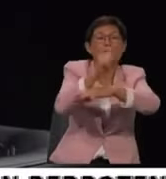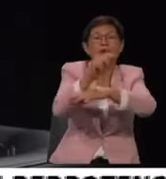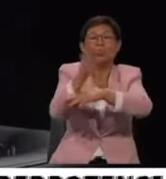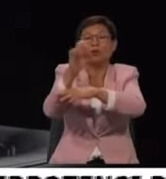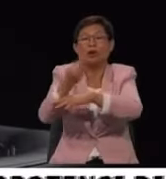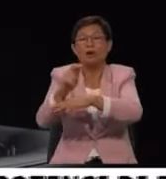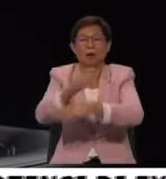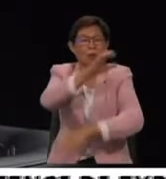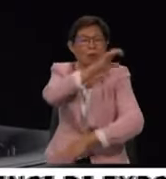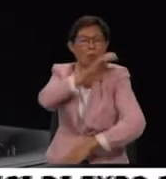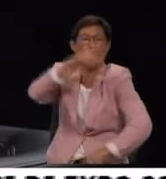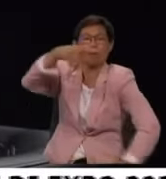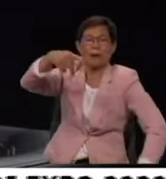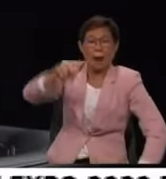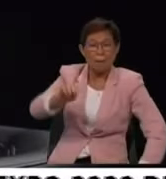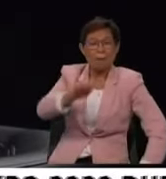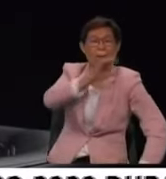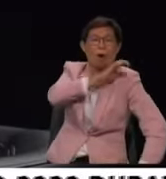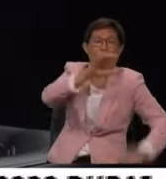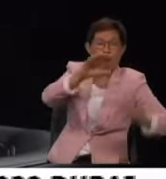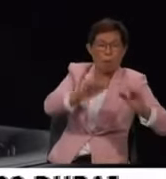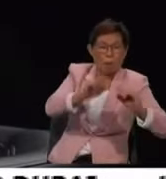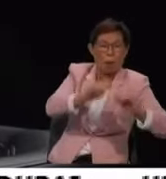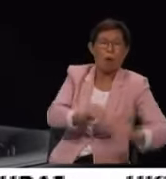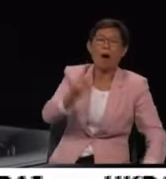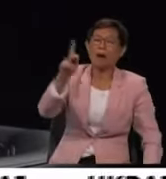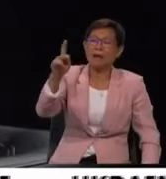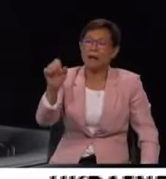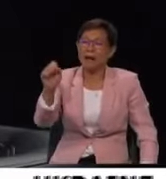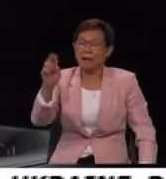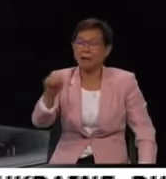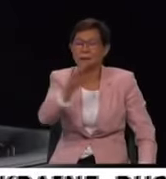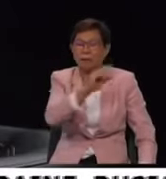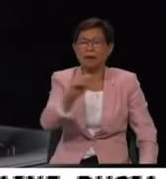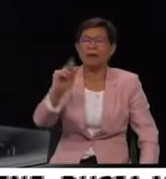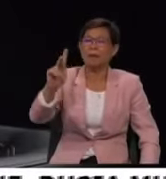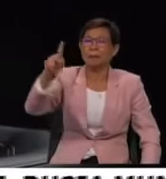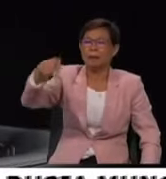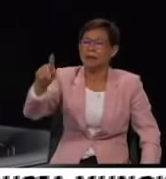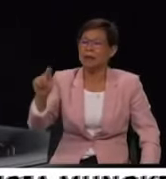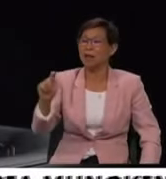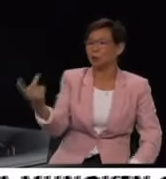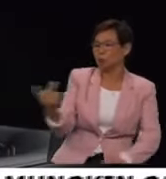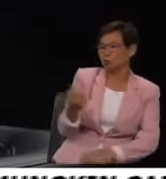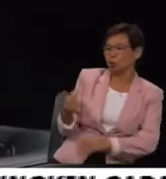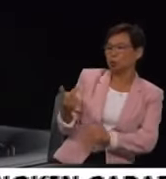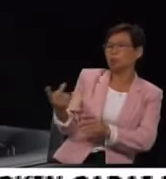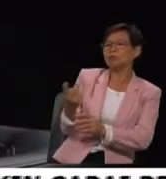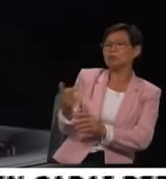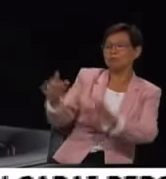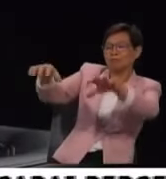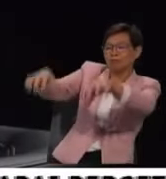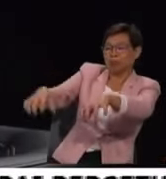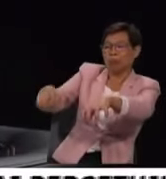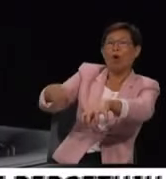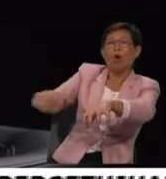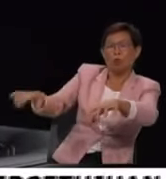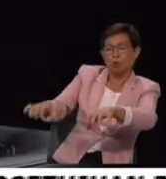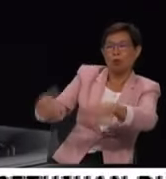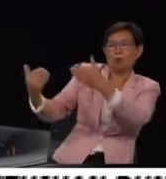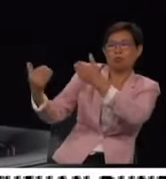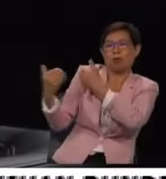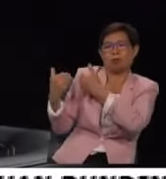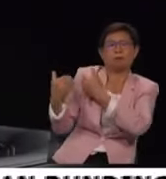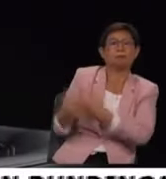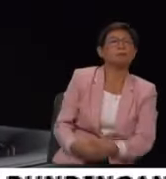oleh Yang Berhormat Perdana Menteri ah Kementerian Semer Manusia dan Kementerian Pendidikan Tinggi. Kedua-dua menteri telah menjadi cocheh m hm untuk menjalani.